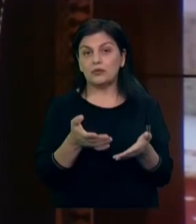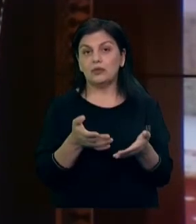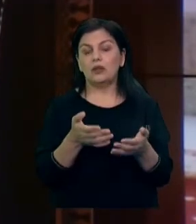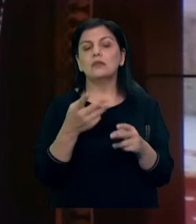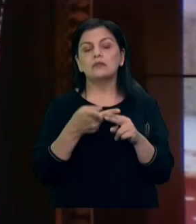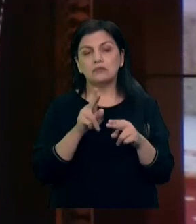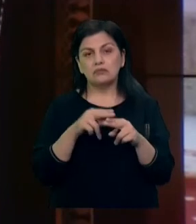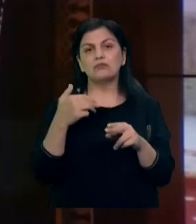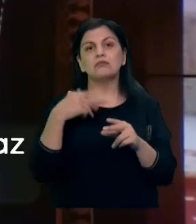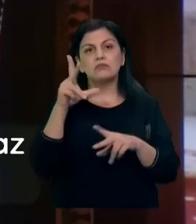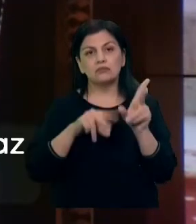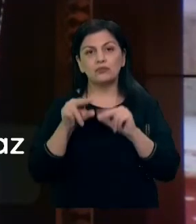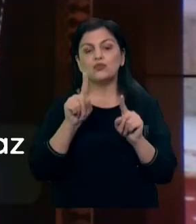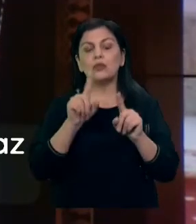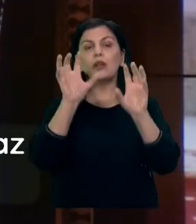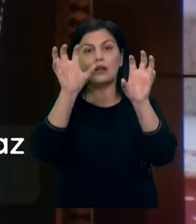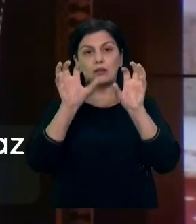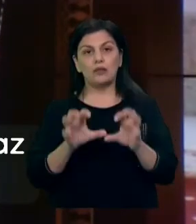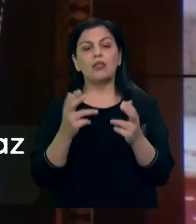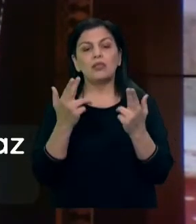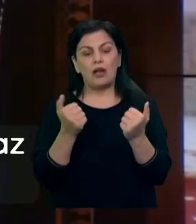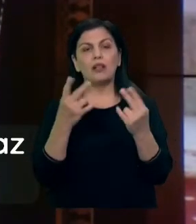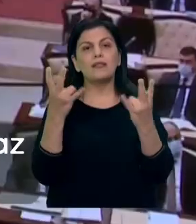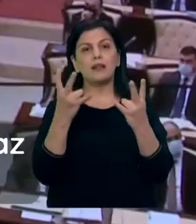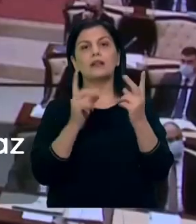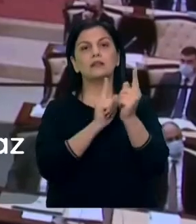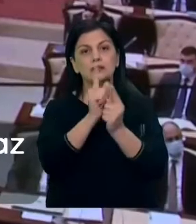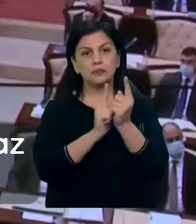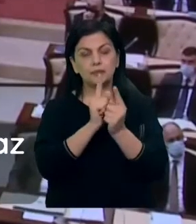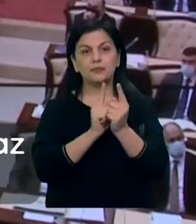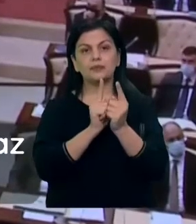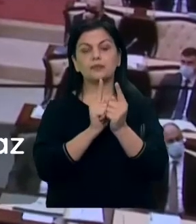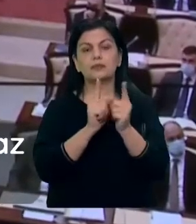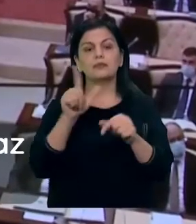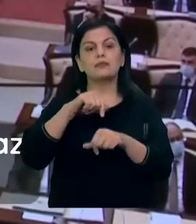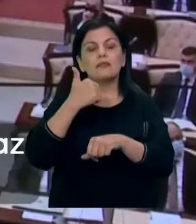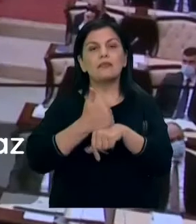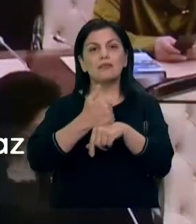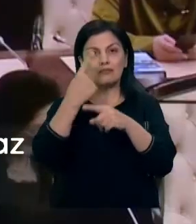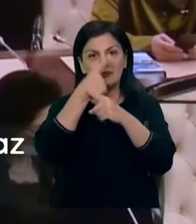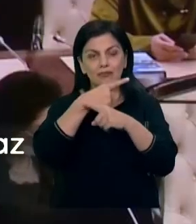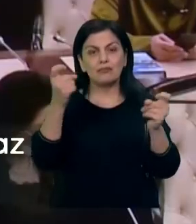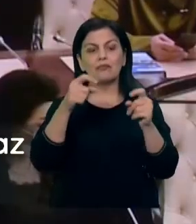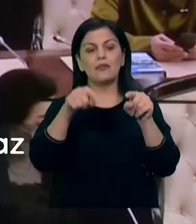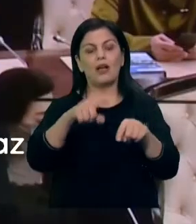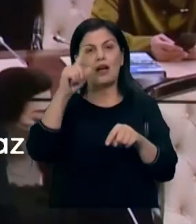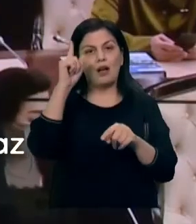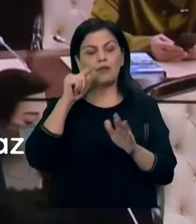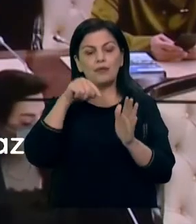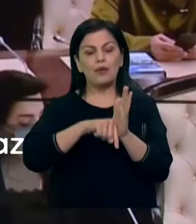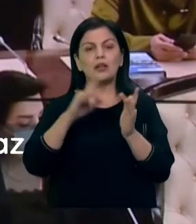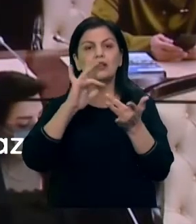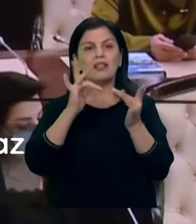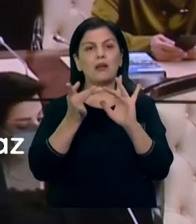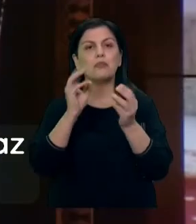mən də hesab edirəm ki, bəli, qanun vericilikdə dəyişiklik edilməlidir. Ali Tribunadan çağırış bir də ölkədə mövcud internet